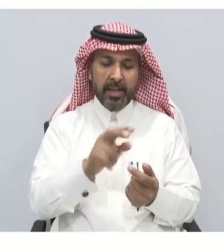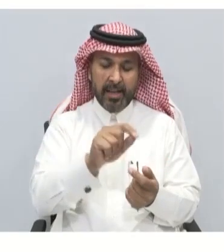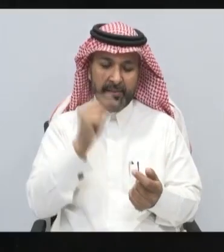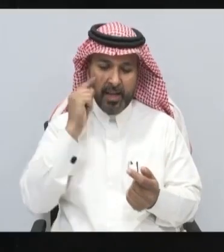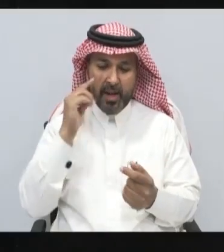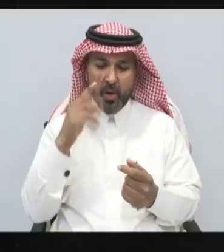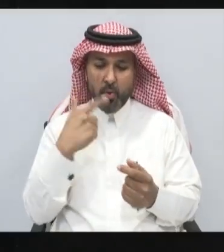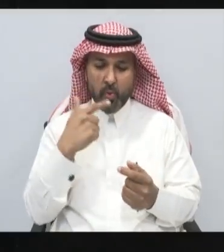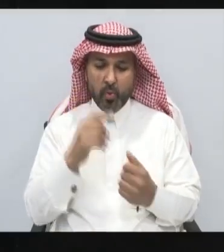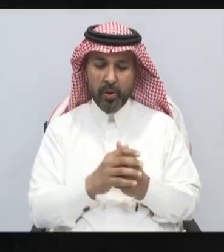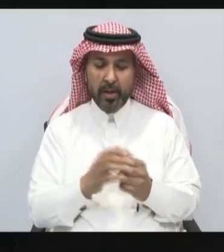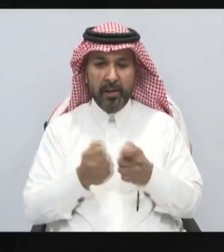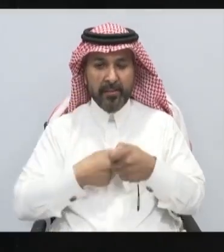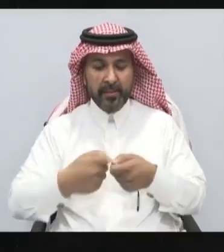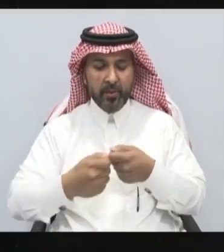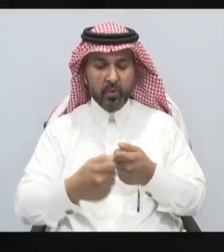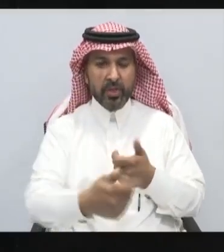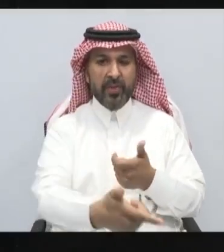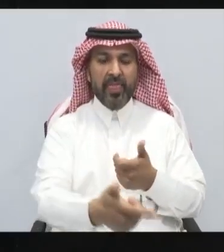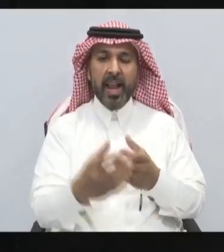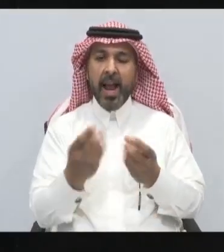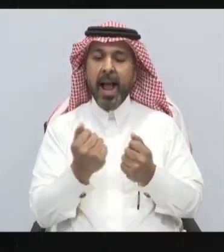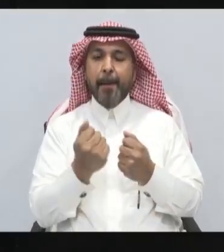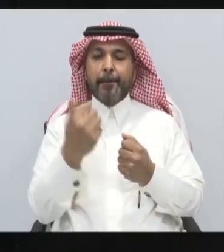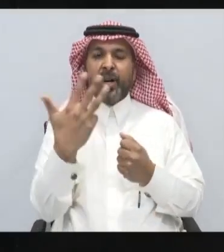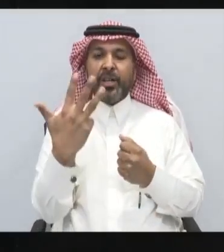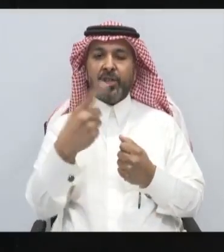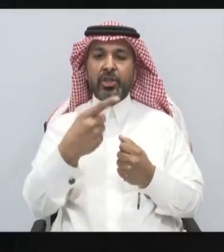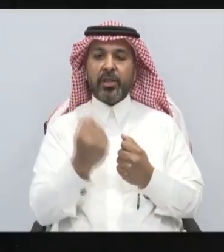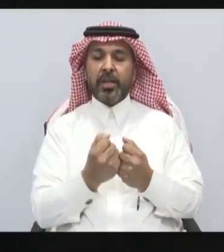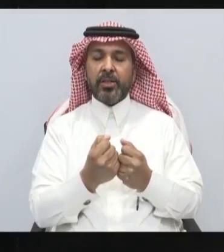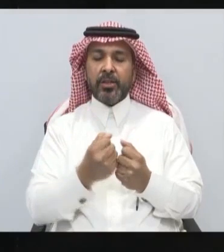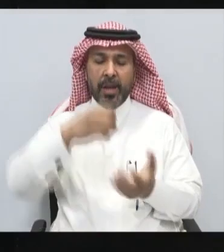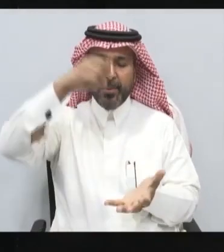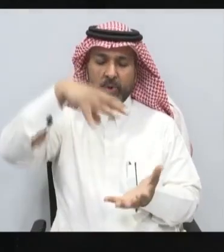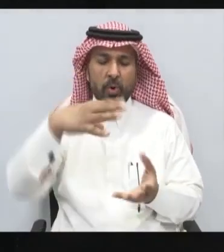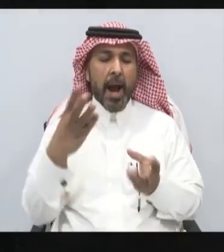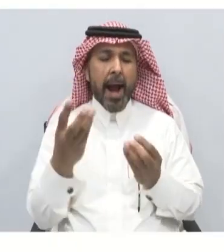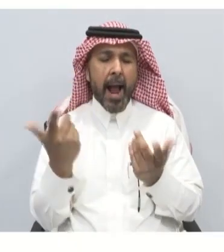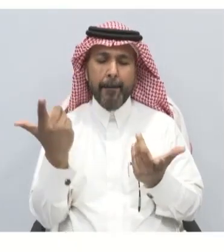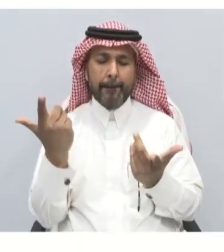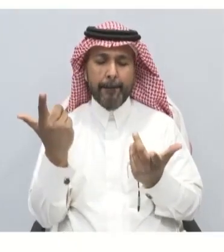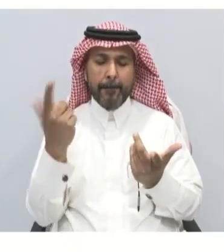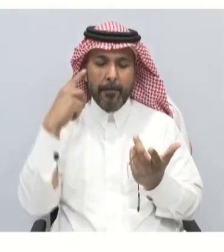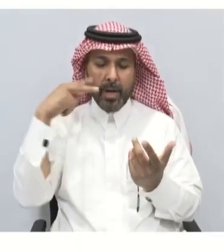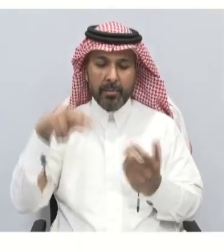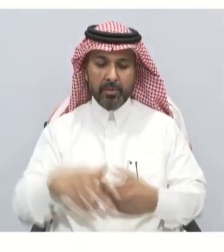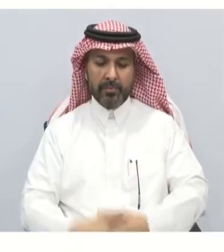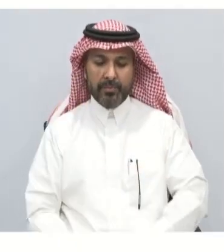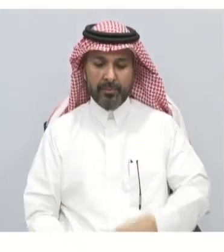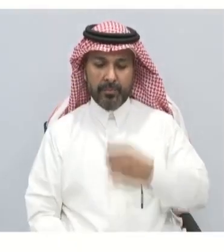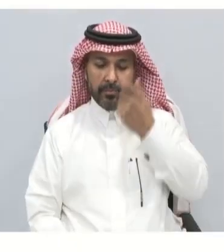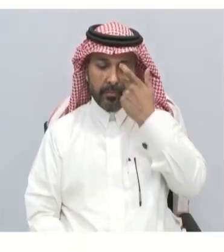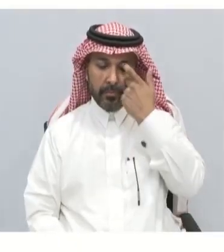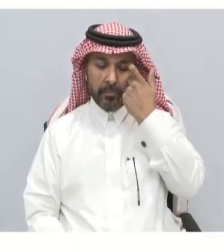ورقه من كل نوع قام بتصويرها سعد اول شيء افهم ان كان سعر